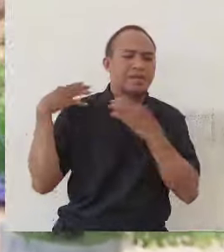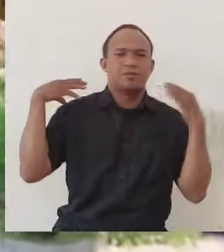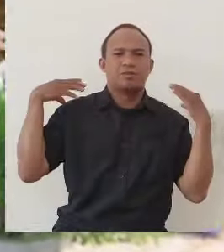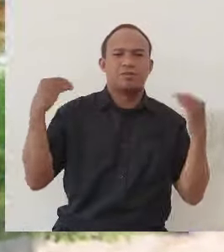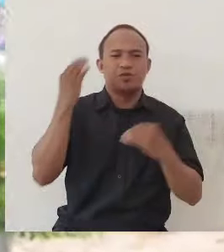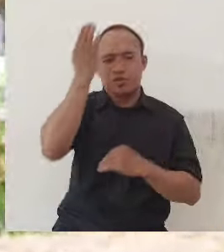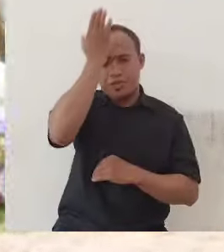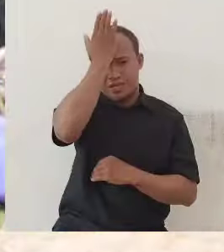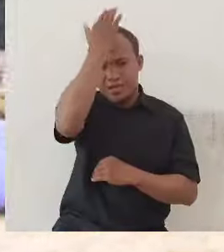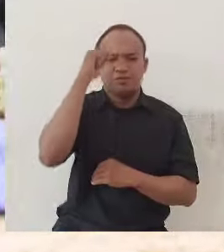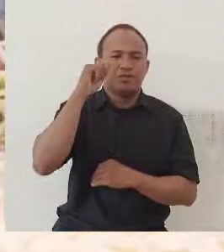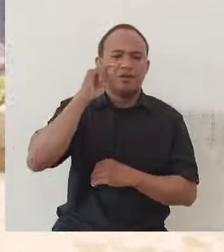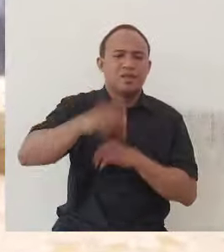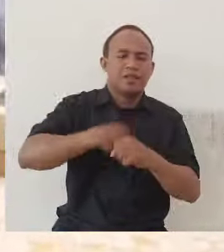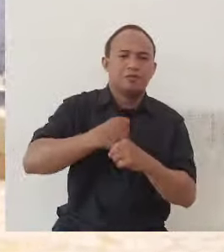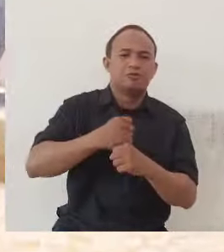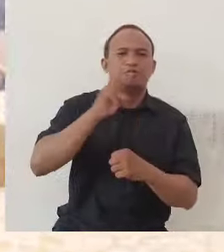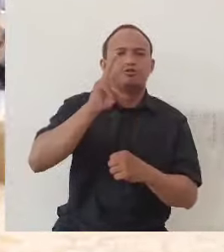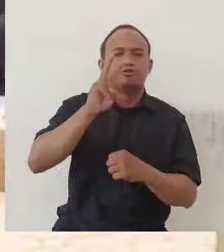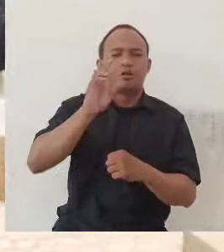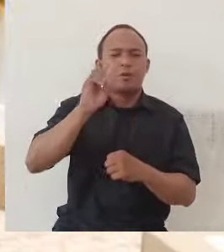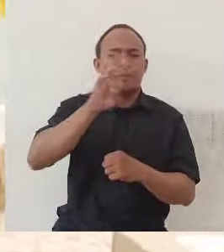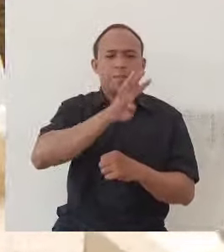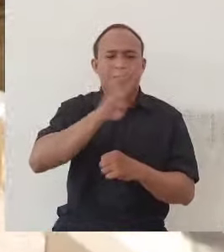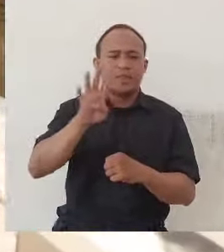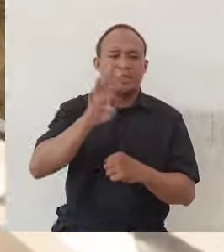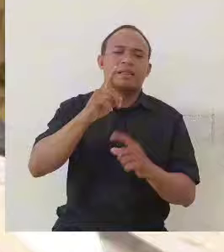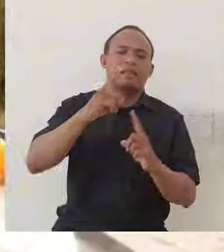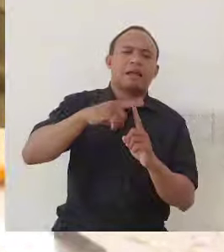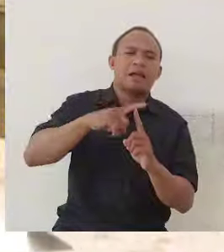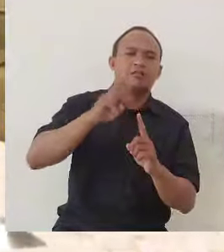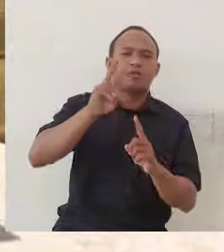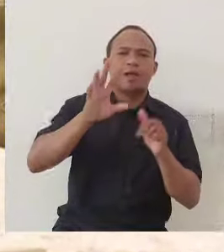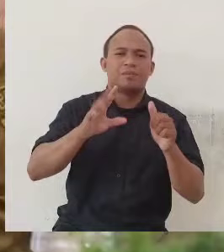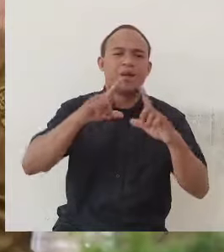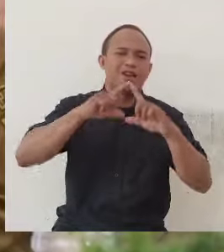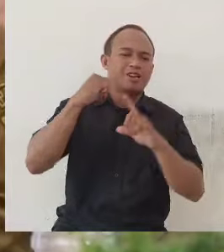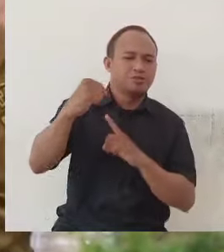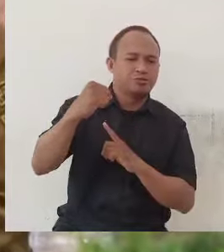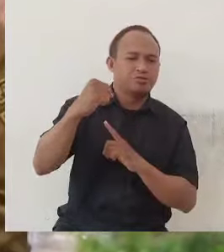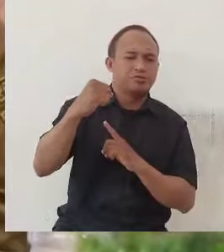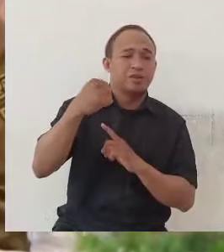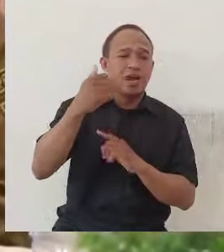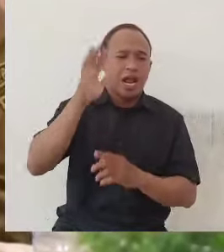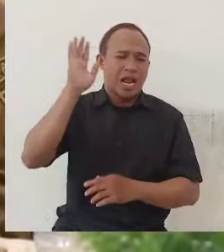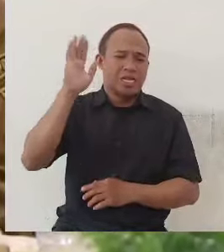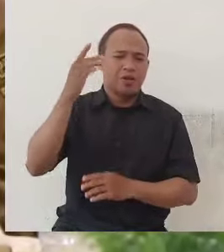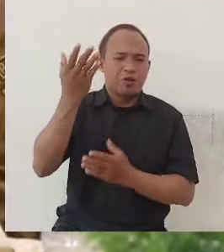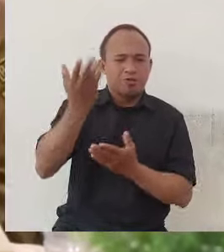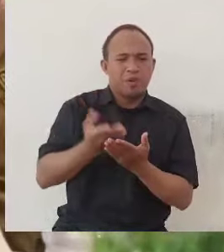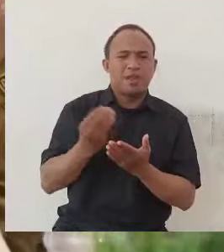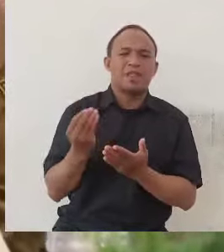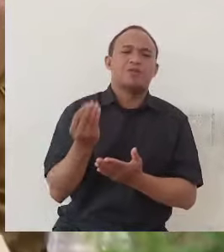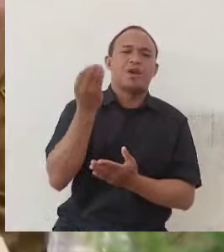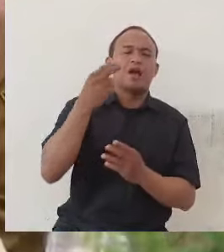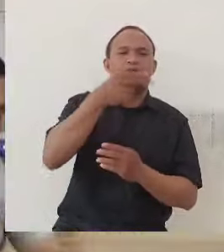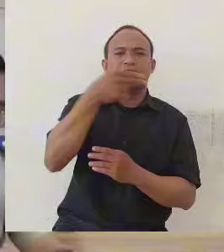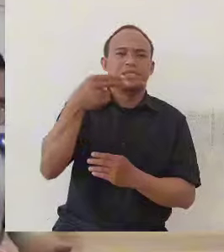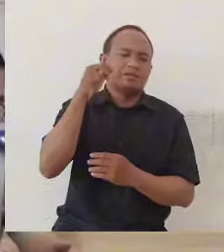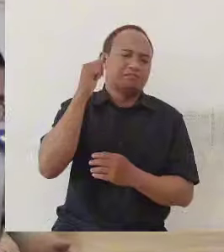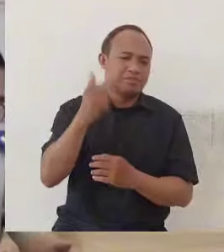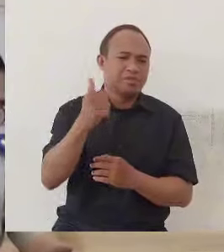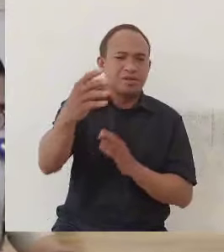Jabatan Gubernur Gorontalo, Senin 26 Agustus 2024. Rakor dihadiri oleh Ketua KPK Republik